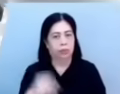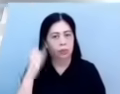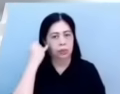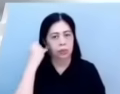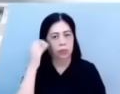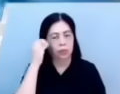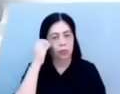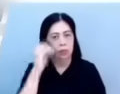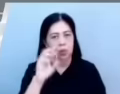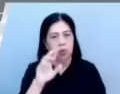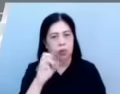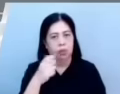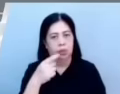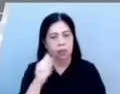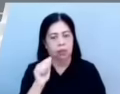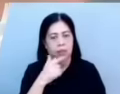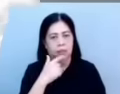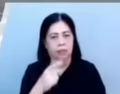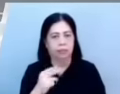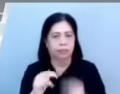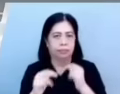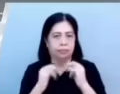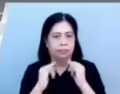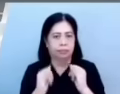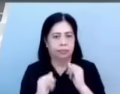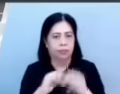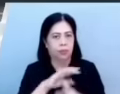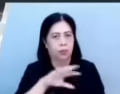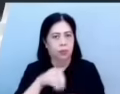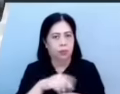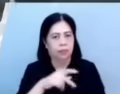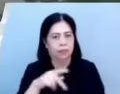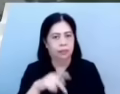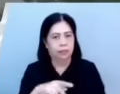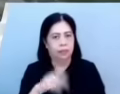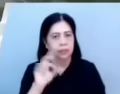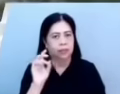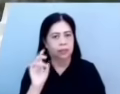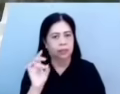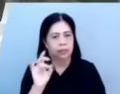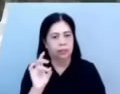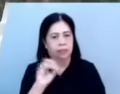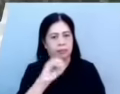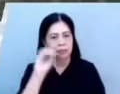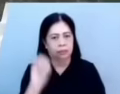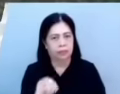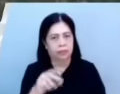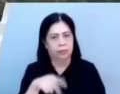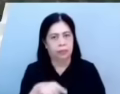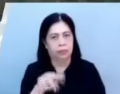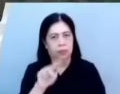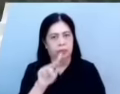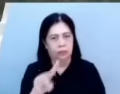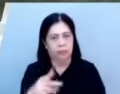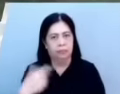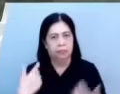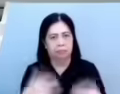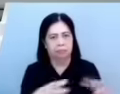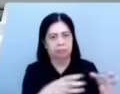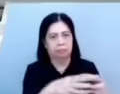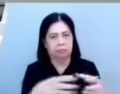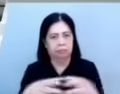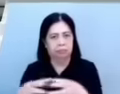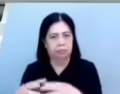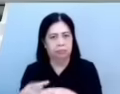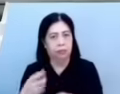sa panayam ng unang balita. Sa buong bansa naman, 70% na raw ng mga PUV ang consolidated. Base sa